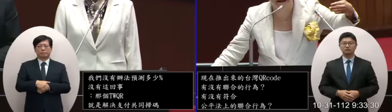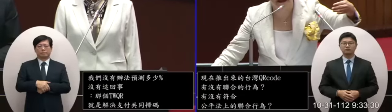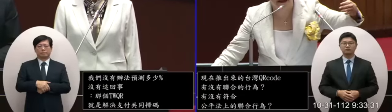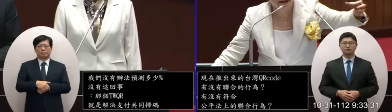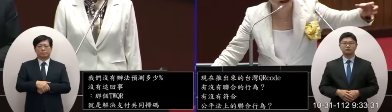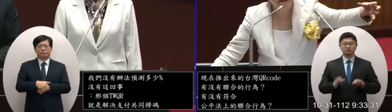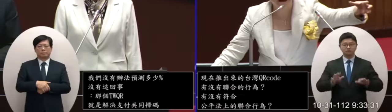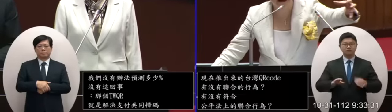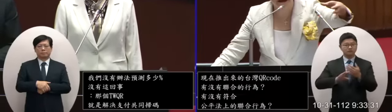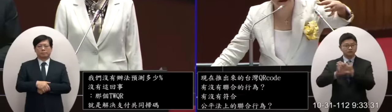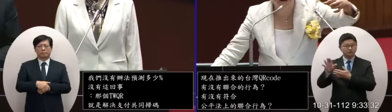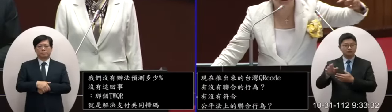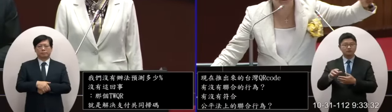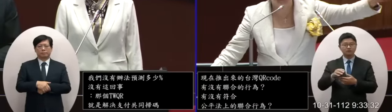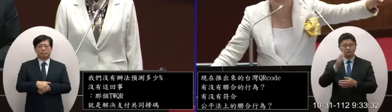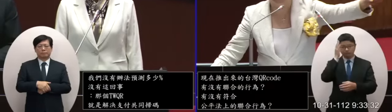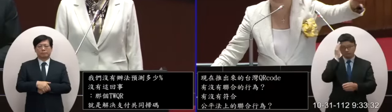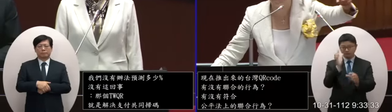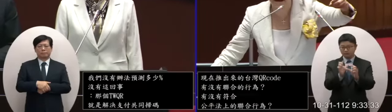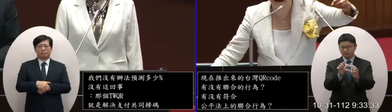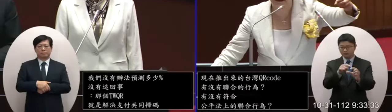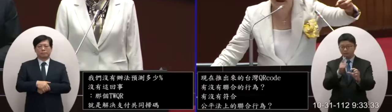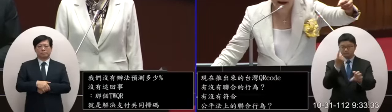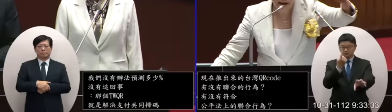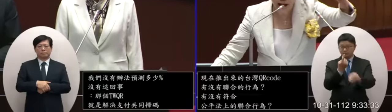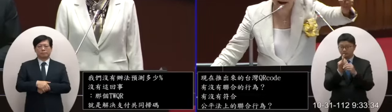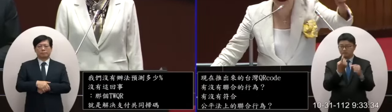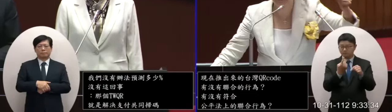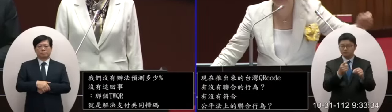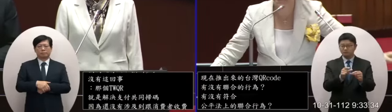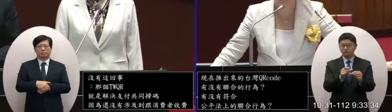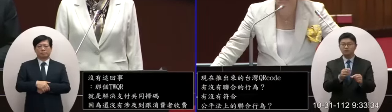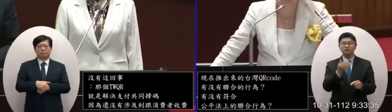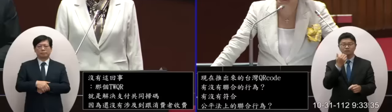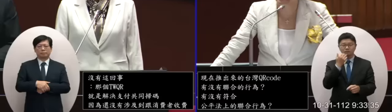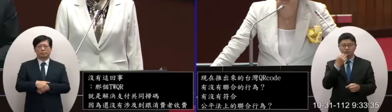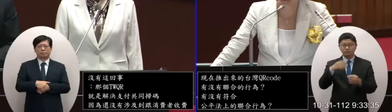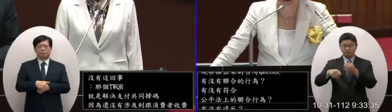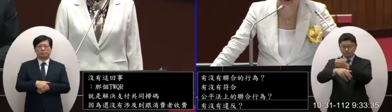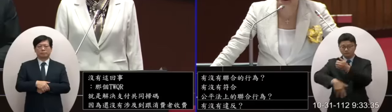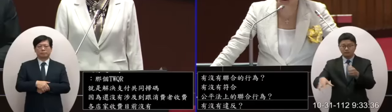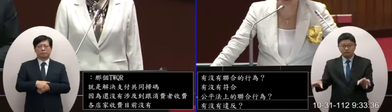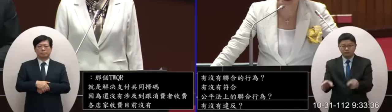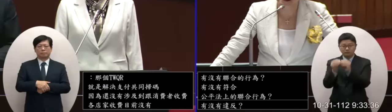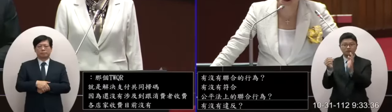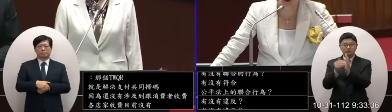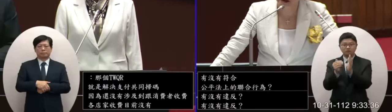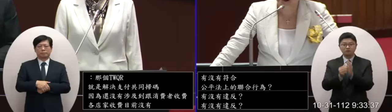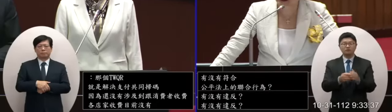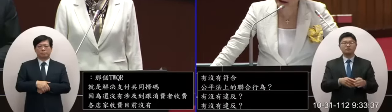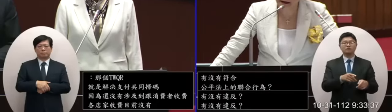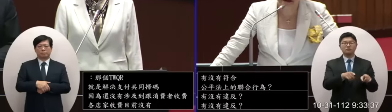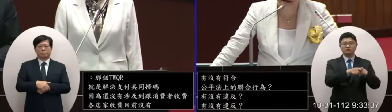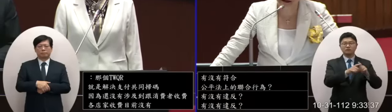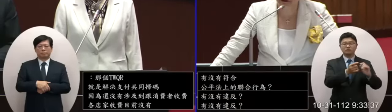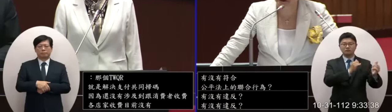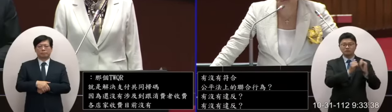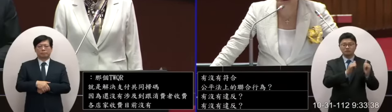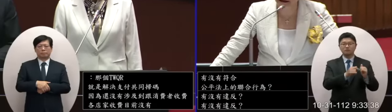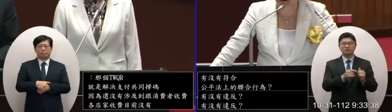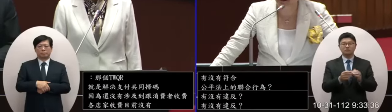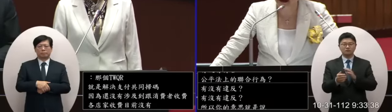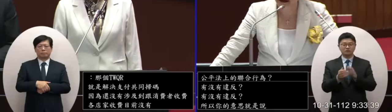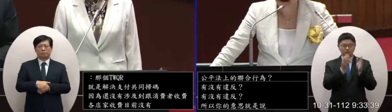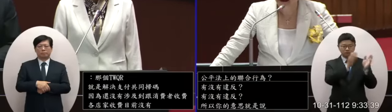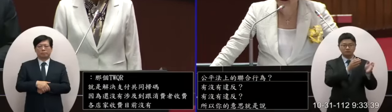的产业他们可以整合之后，然后呢就可以就是对消费者一致。我现在只是请教你，我没